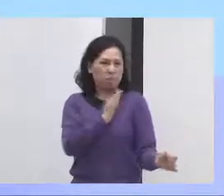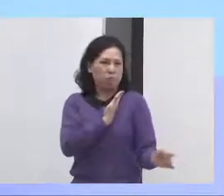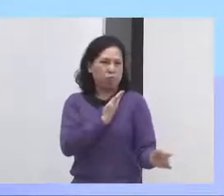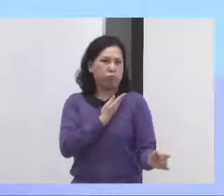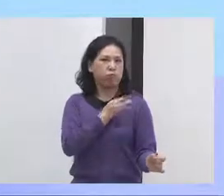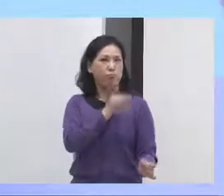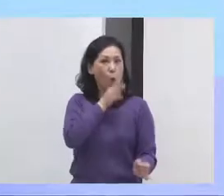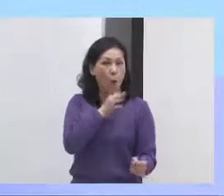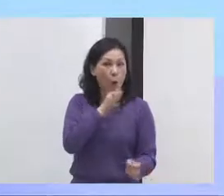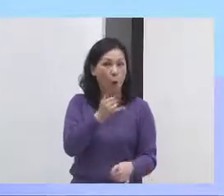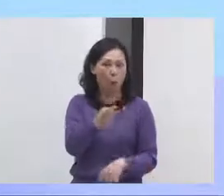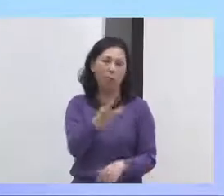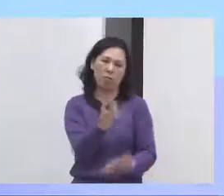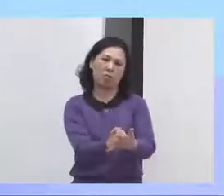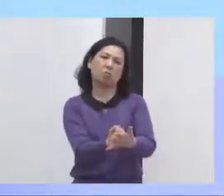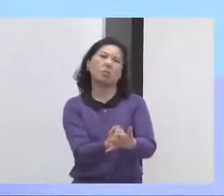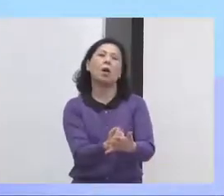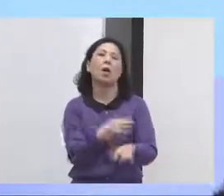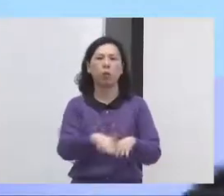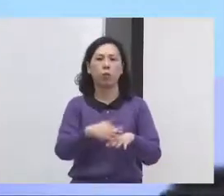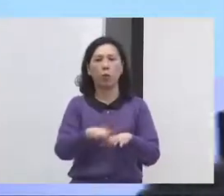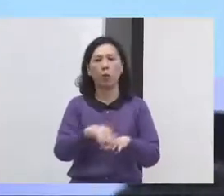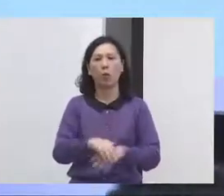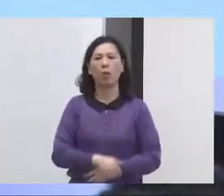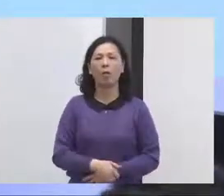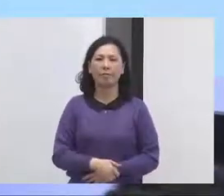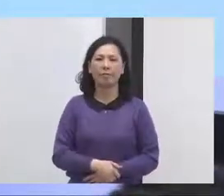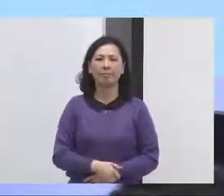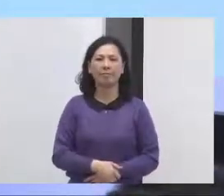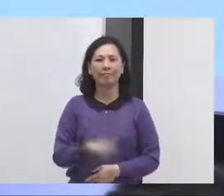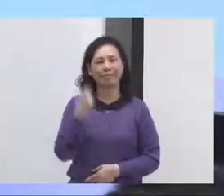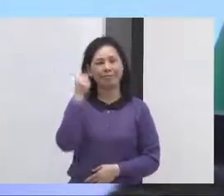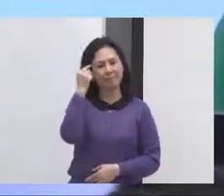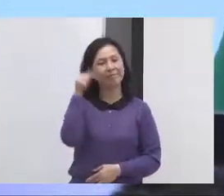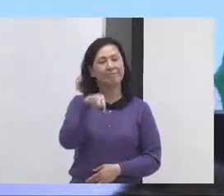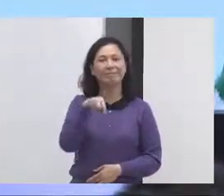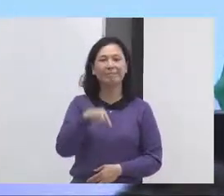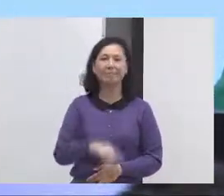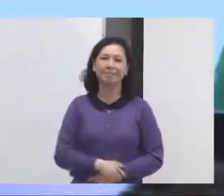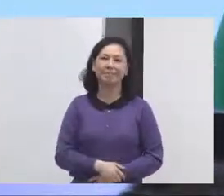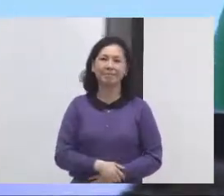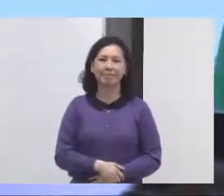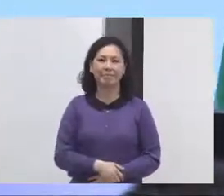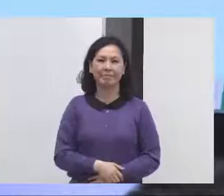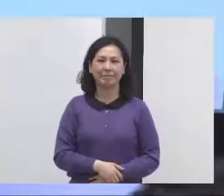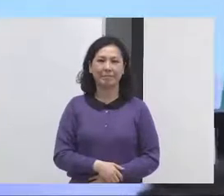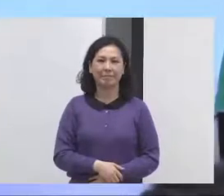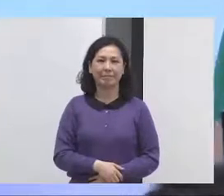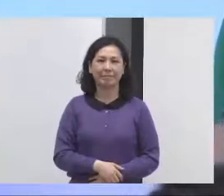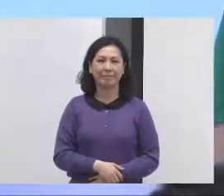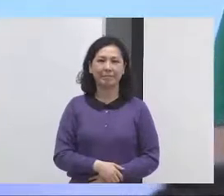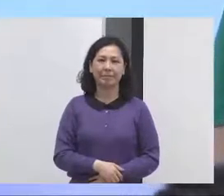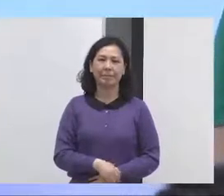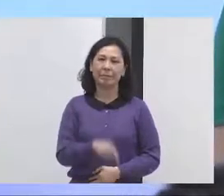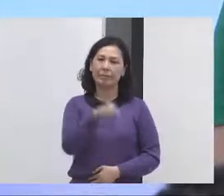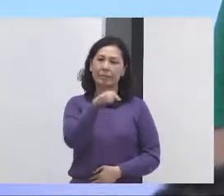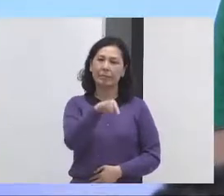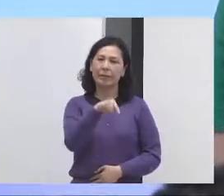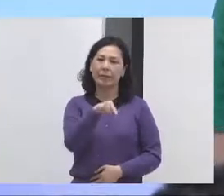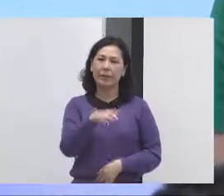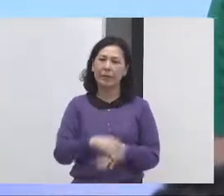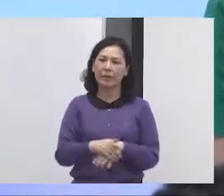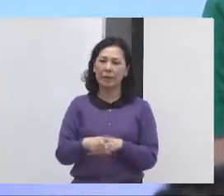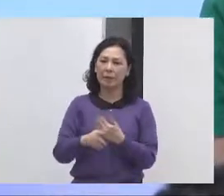个那不是你的问题，对不对？但是就是我是这样看待这个问题，跟刚刚伊莎贝的回答。那我觉得 identity 到底有没有排